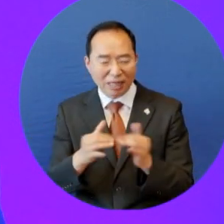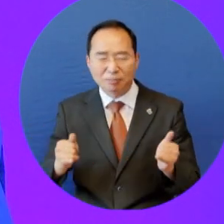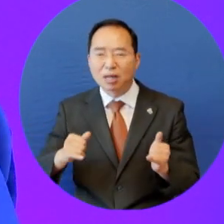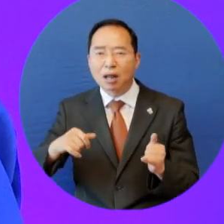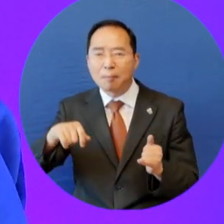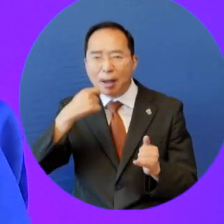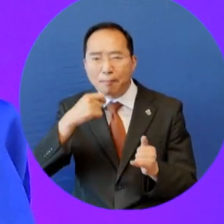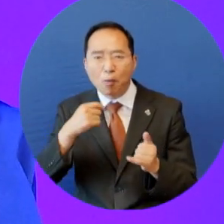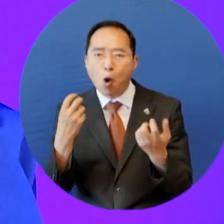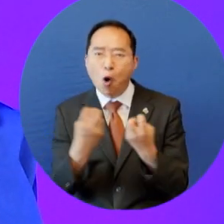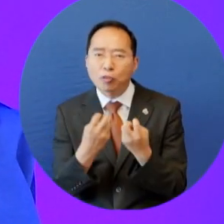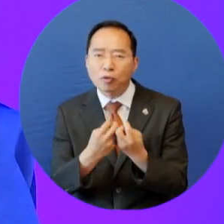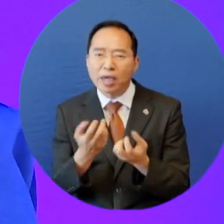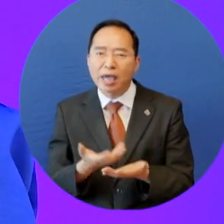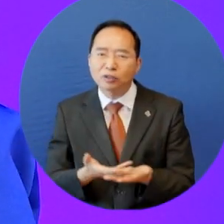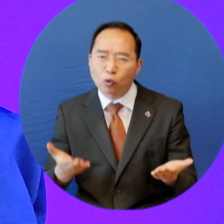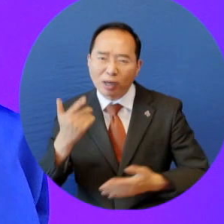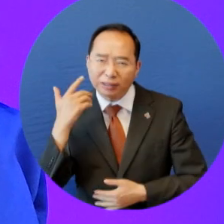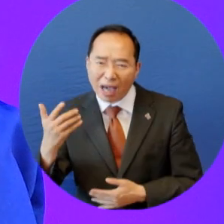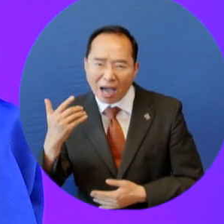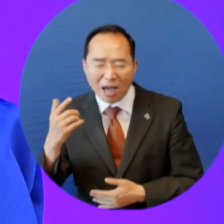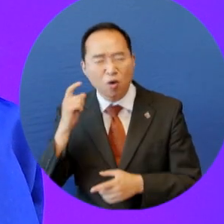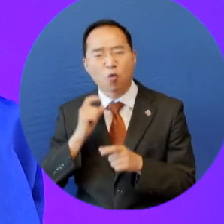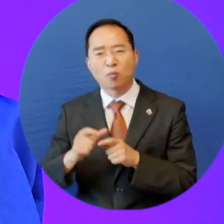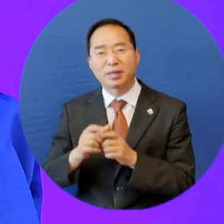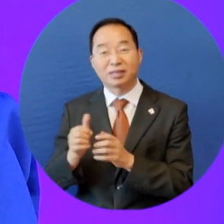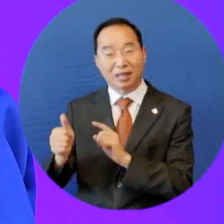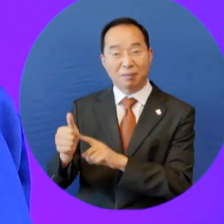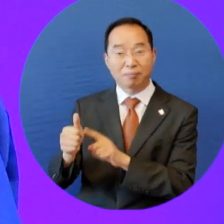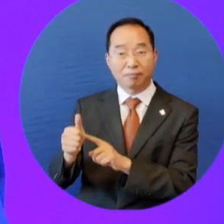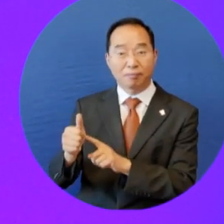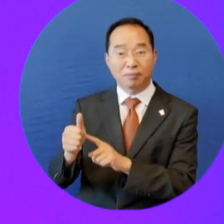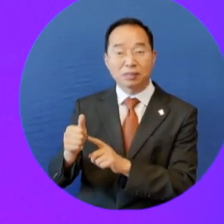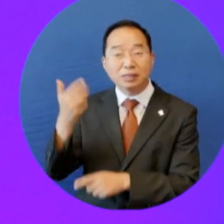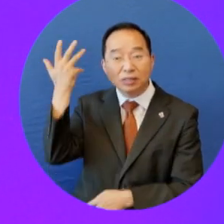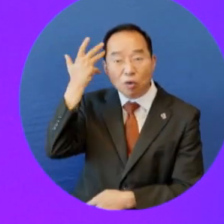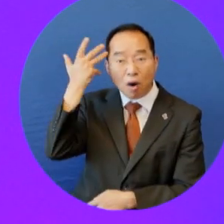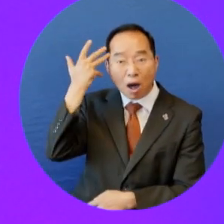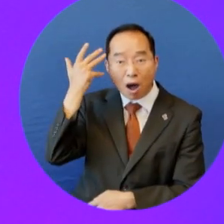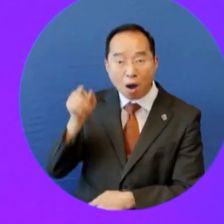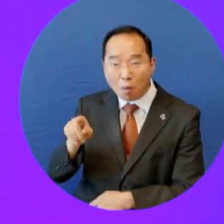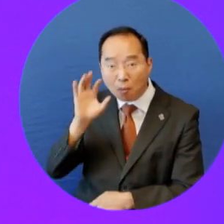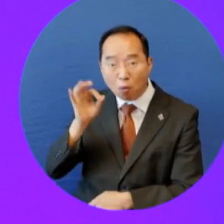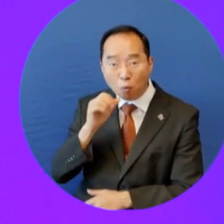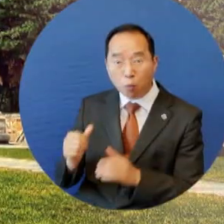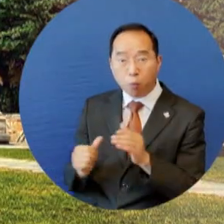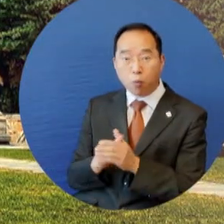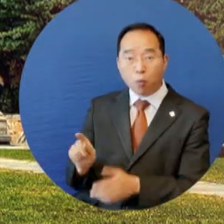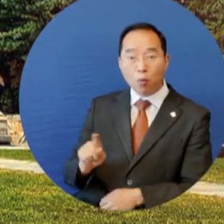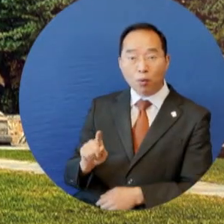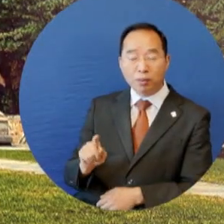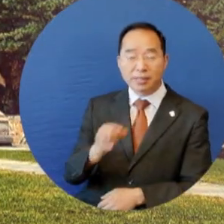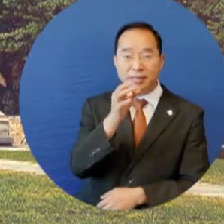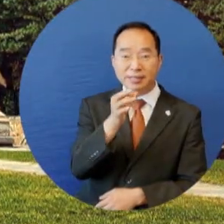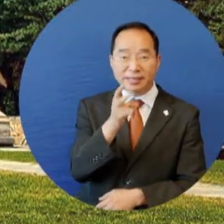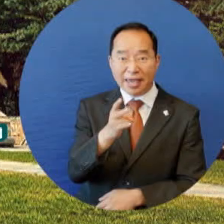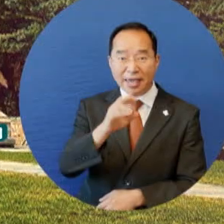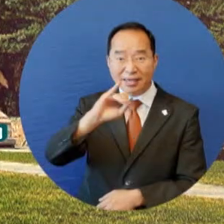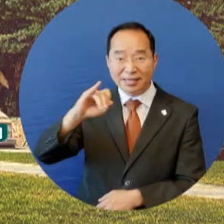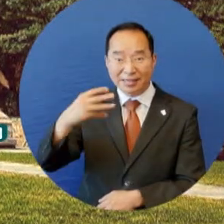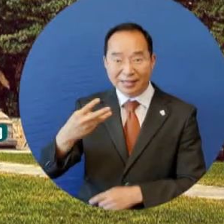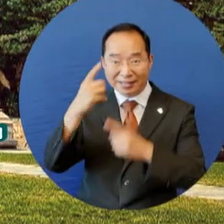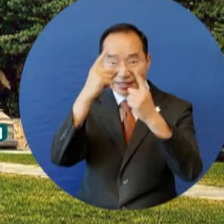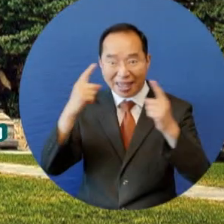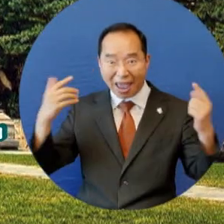어떻게 학생들에게 밥을 제공할 것인가를 고민하는 분이었어요. 근데 이분의 철학은 매우 독특했습니다. 예일 대학은